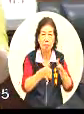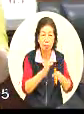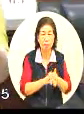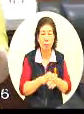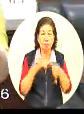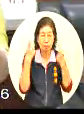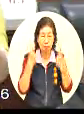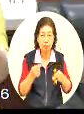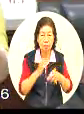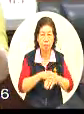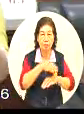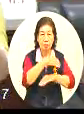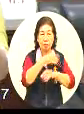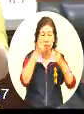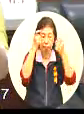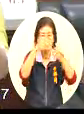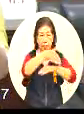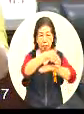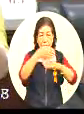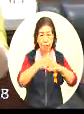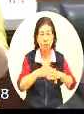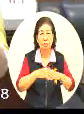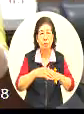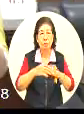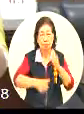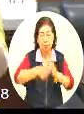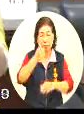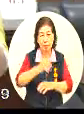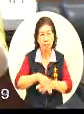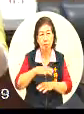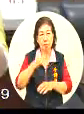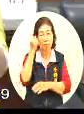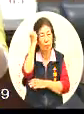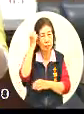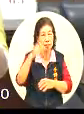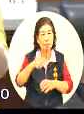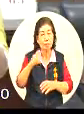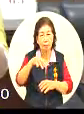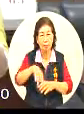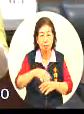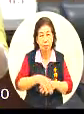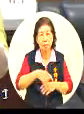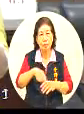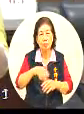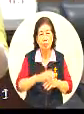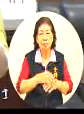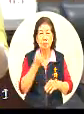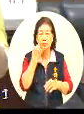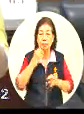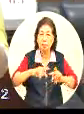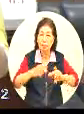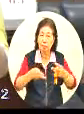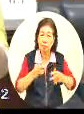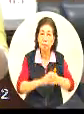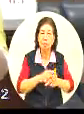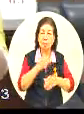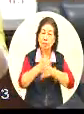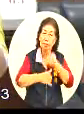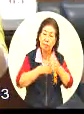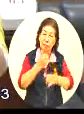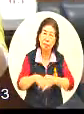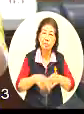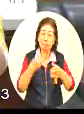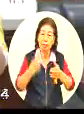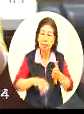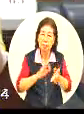原高雄县的官邸，再利用啊，再活化，你家呗，请教我们陈市